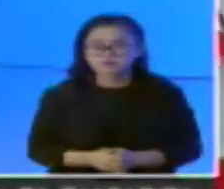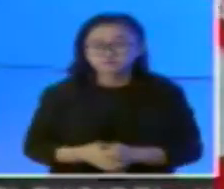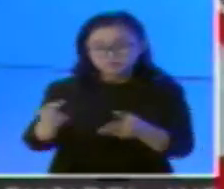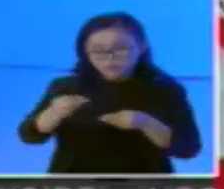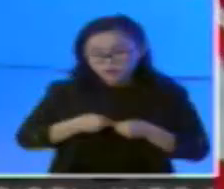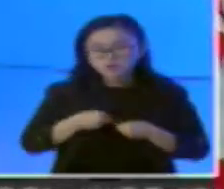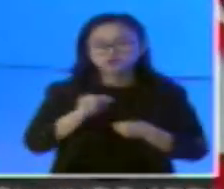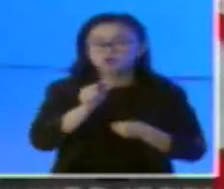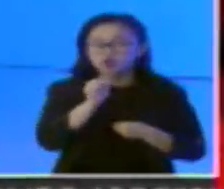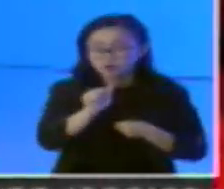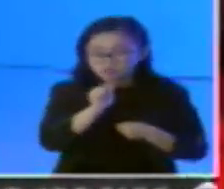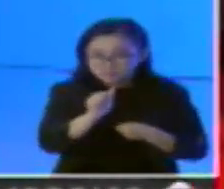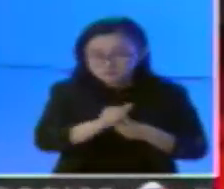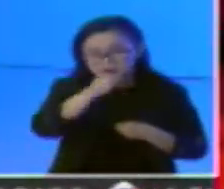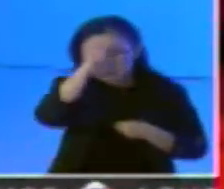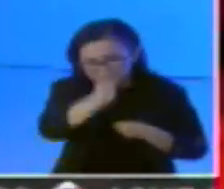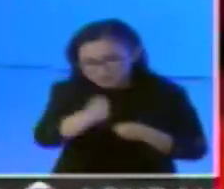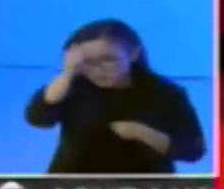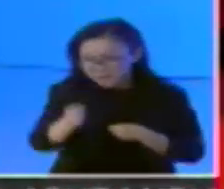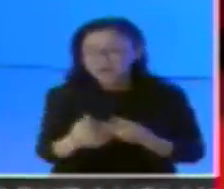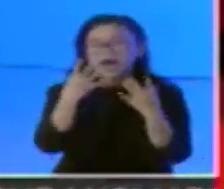atlet berprestasi diharapkan akan terus